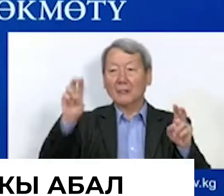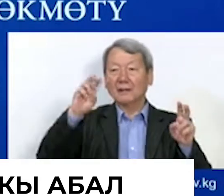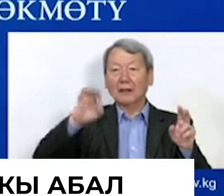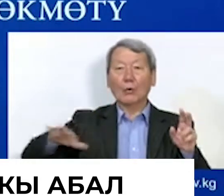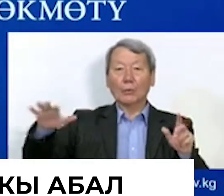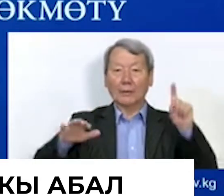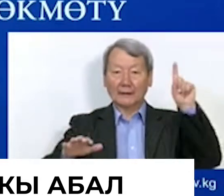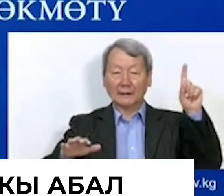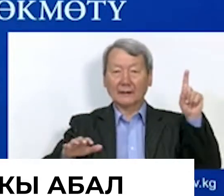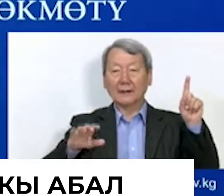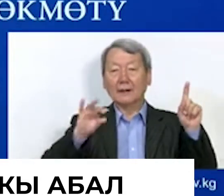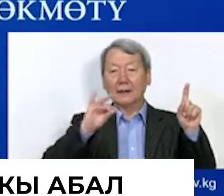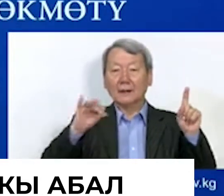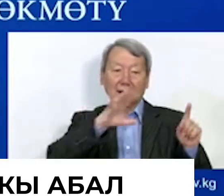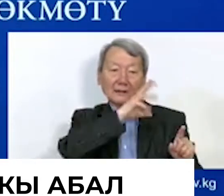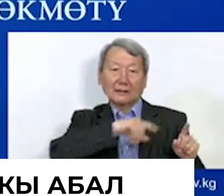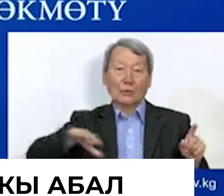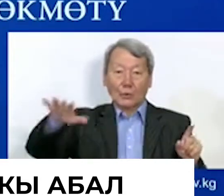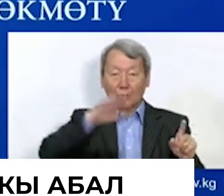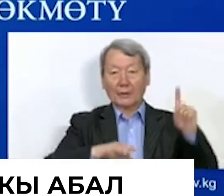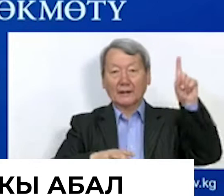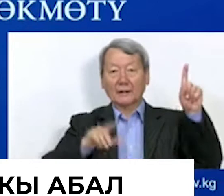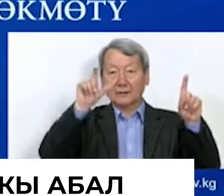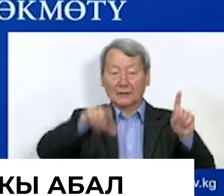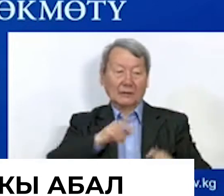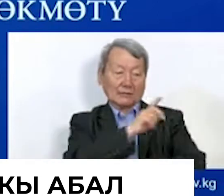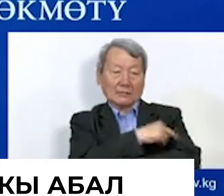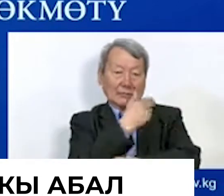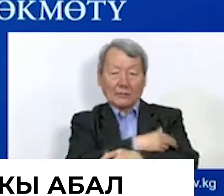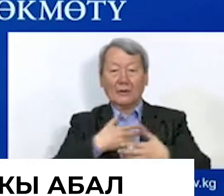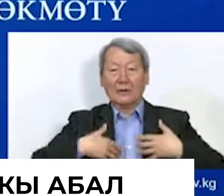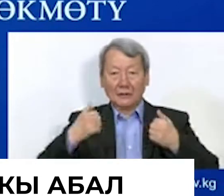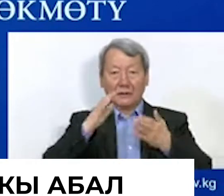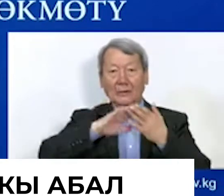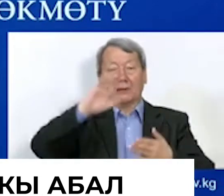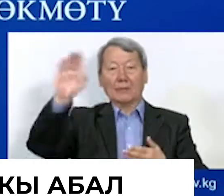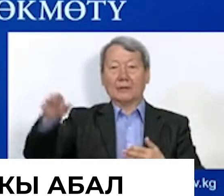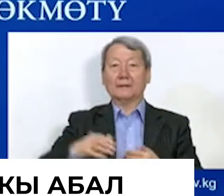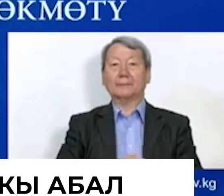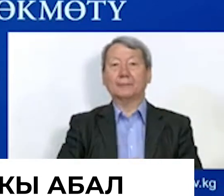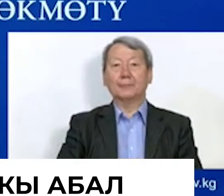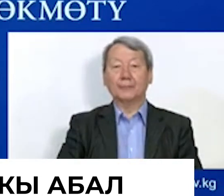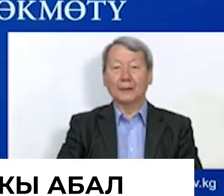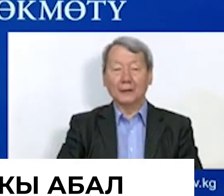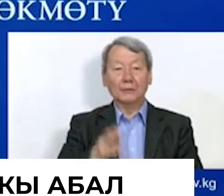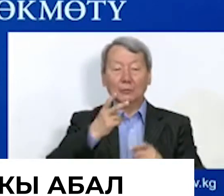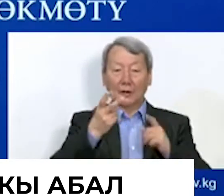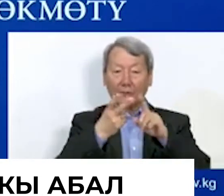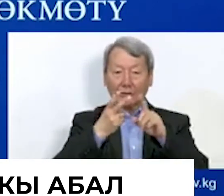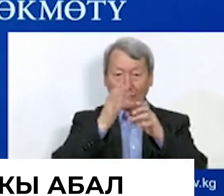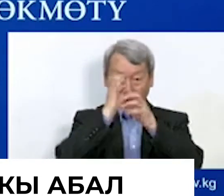Баткен областынан 1 жана Ысык Көл областынан 1 бейтап ооруканадан айыгып чыгып,